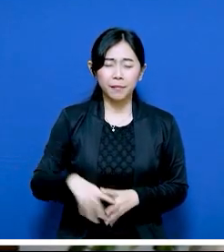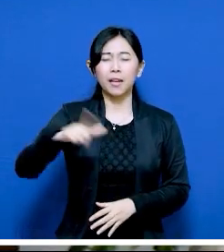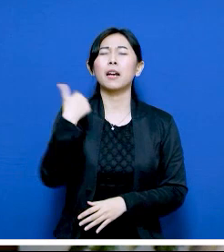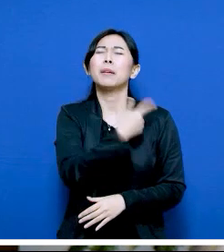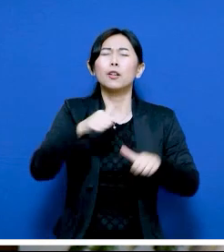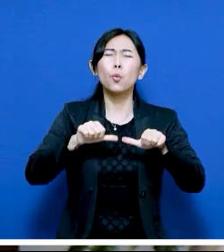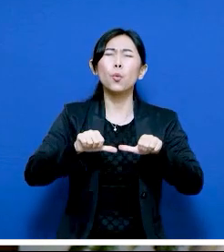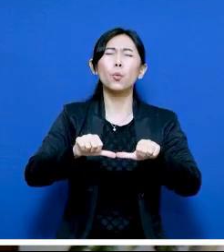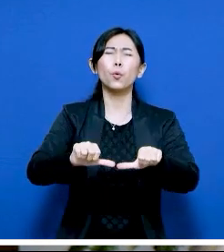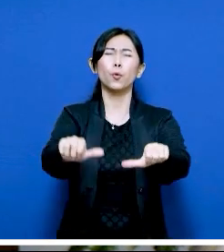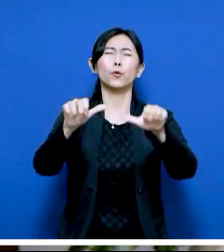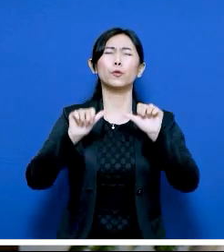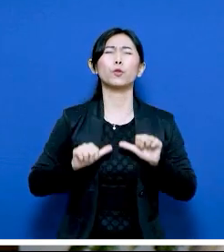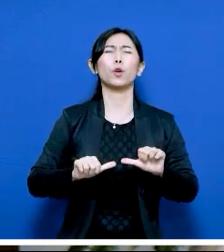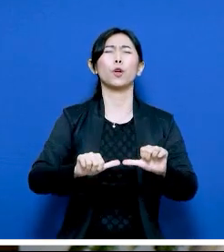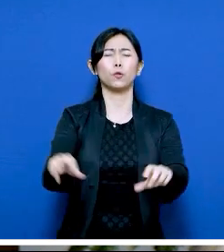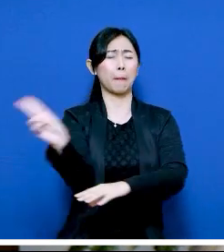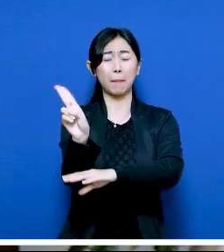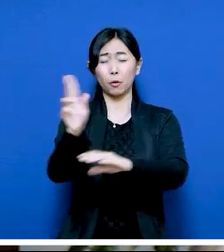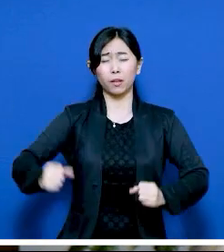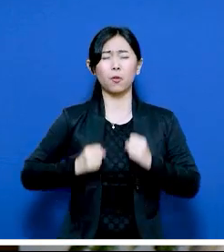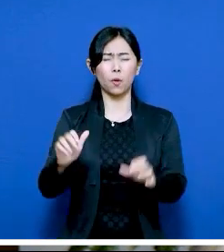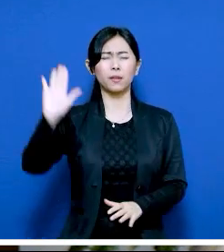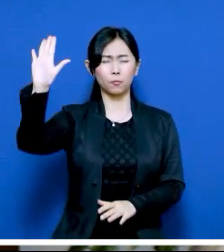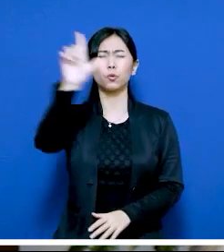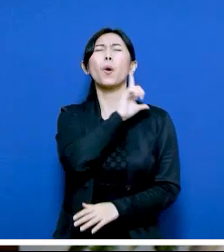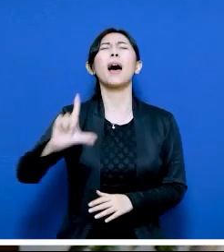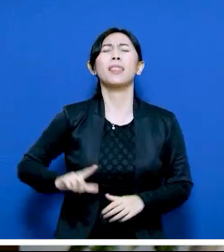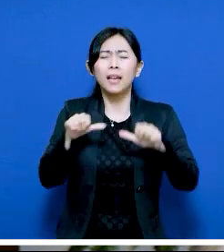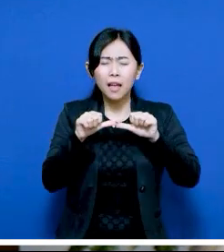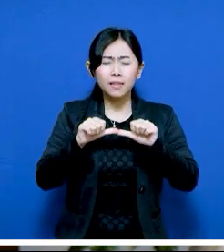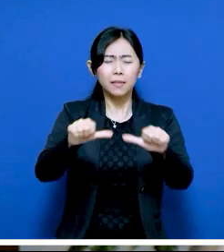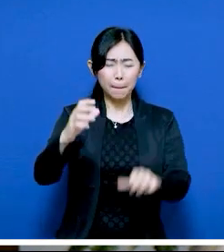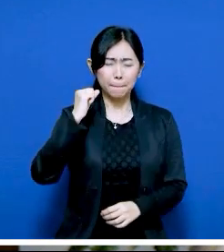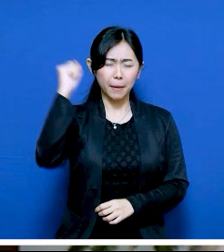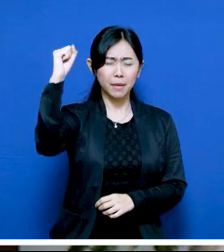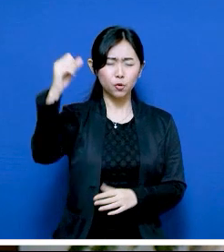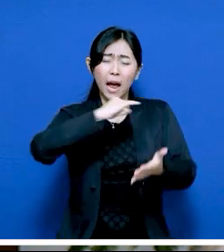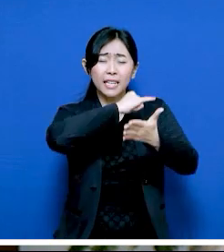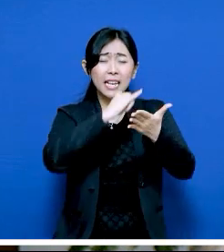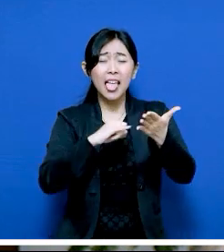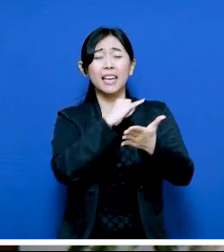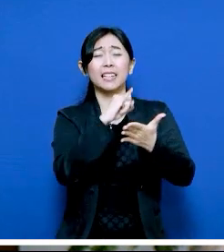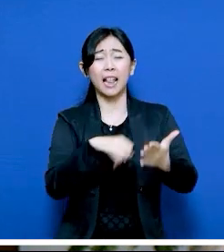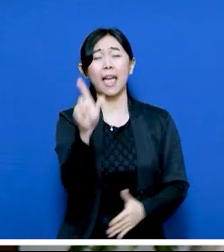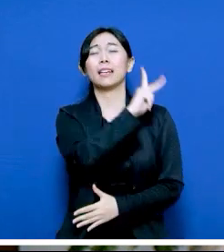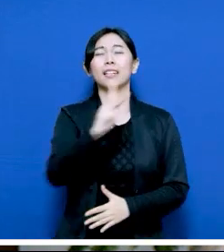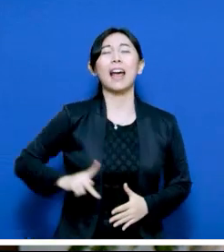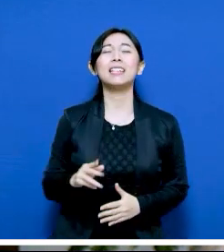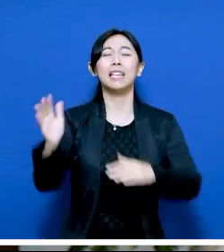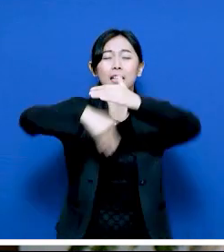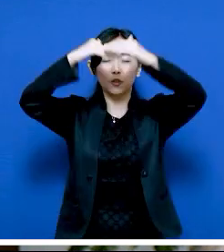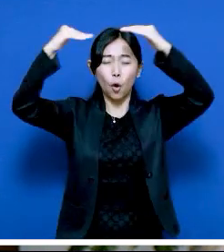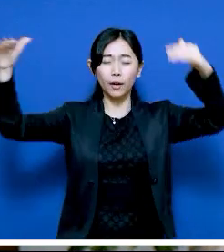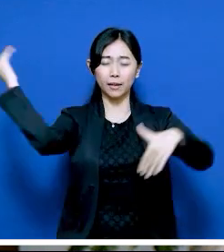Kami terus-menerus membutuhkan kekuatan-Mu ya Tuhan, untuk tetap memperjuangkan nilai-nilai kerajaan sorga